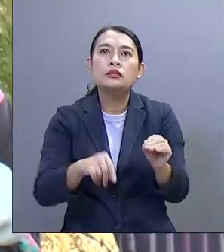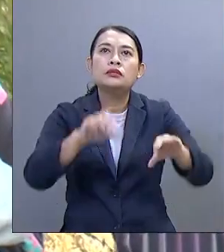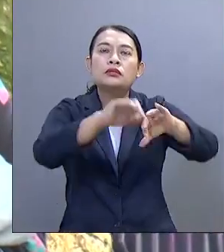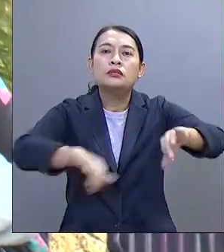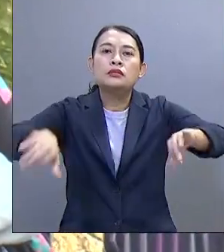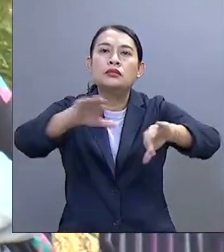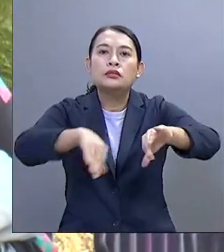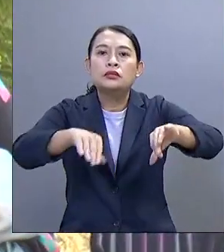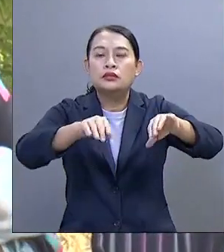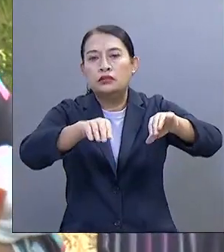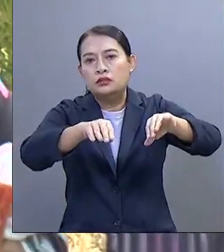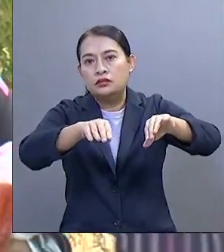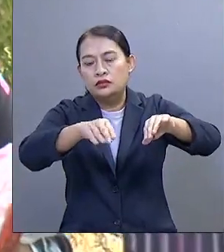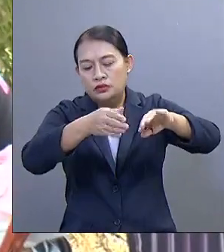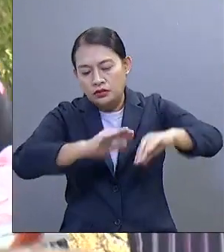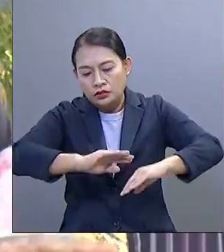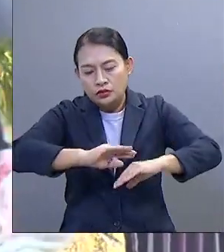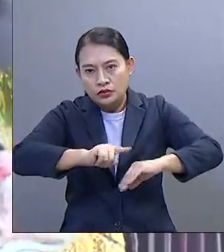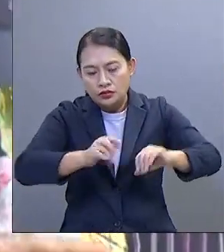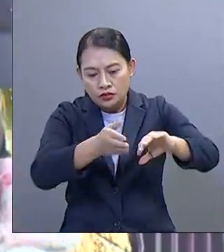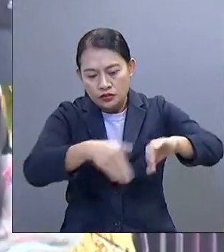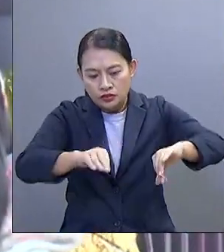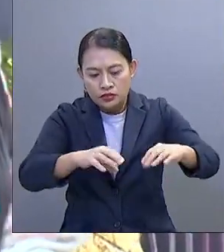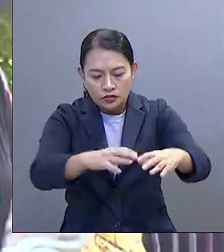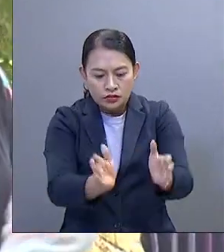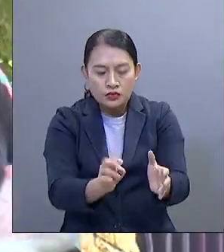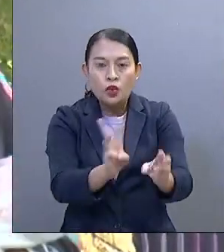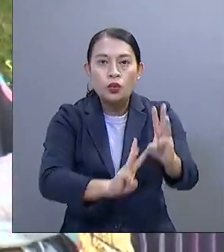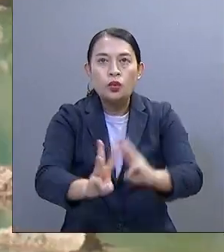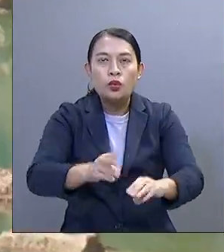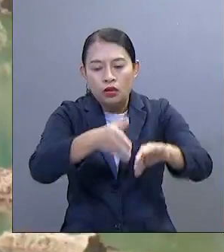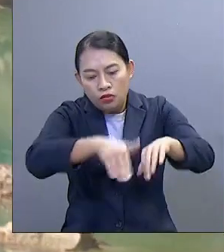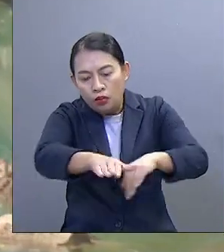กแสุเป็หลุม เป็นโปรง เป็โครง หน้ามลงไป